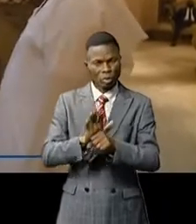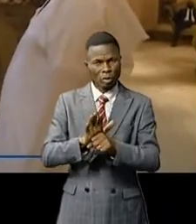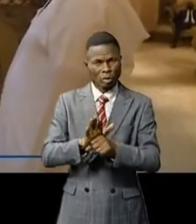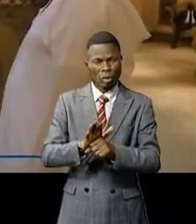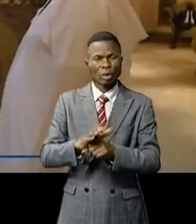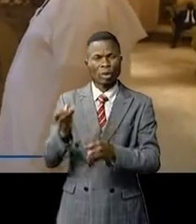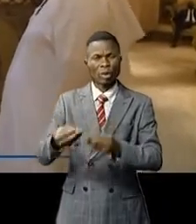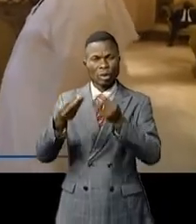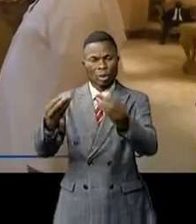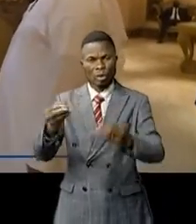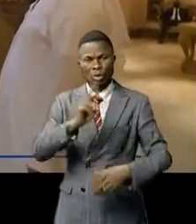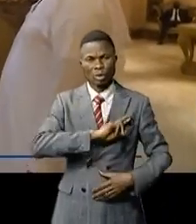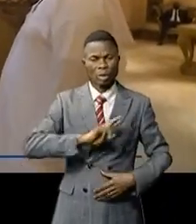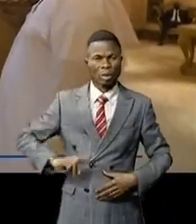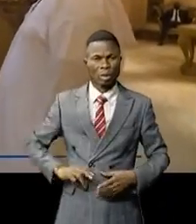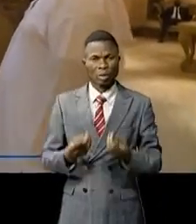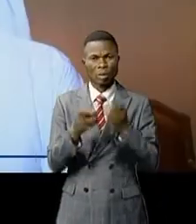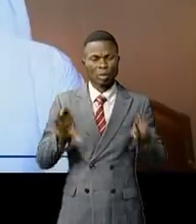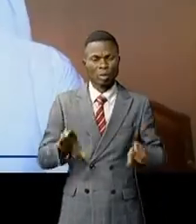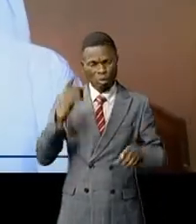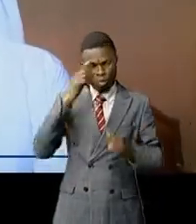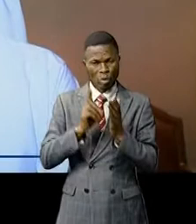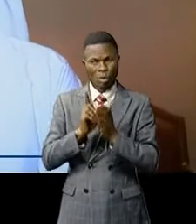être offertes par la République démocratique du Congo.